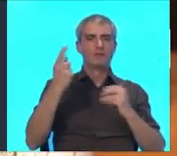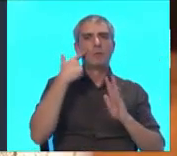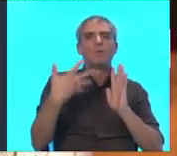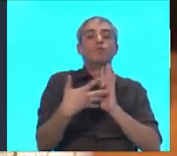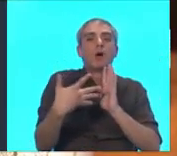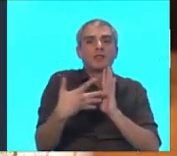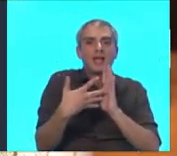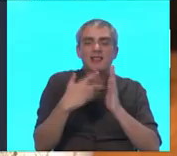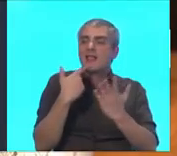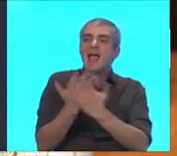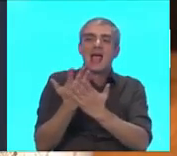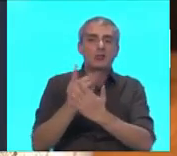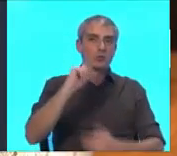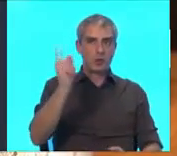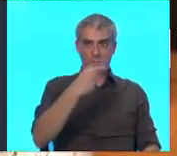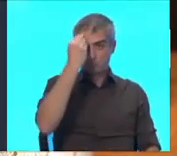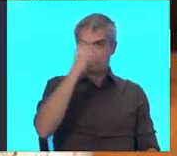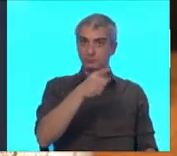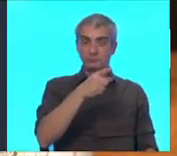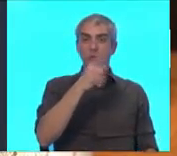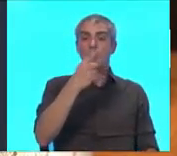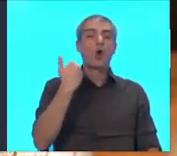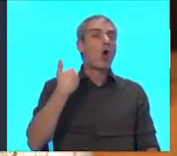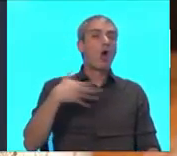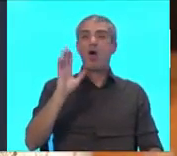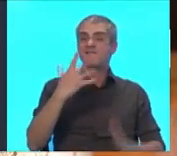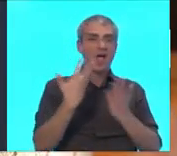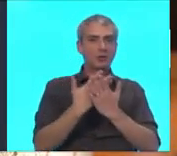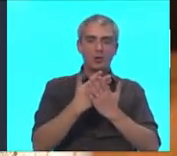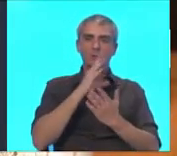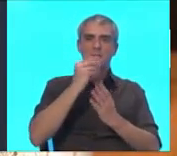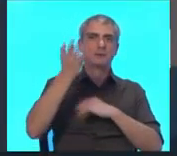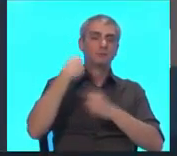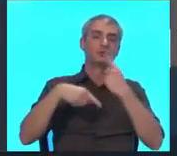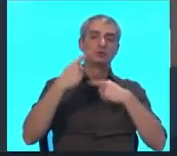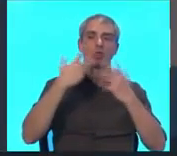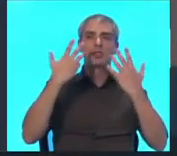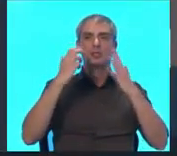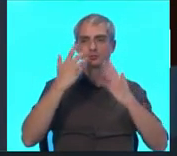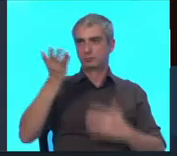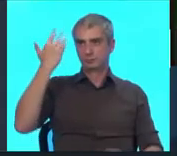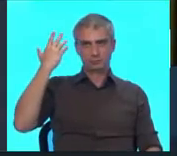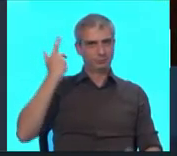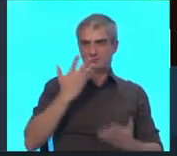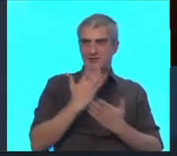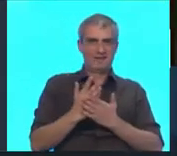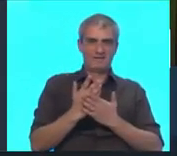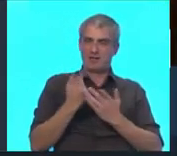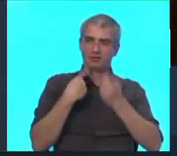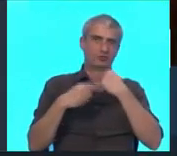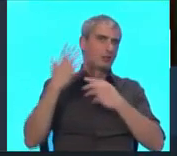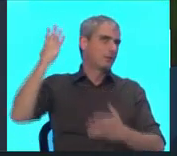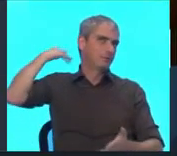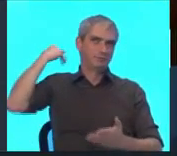אותן העדויות. נזכיר ונאמר, רובן מדברות על סביב שנות ה-90, כך שמדובר בהחלט בשנים ארוכות